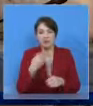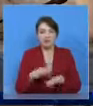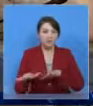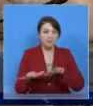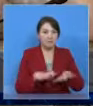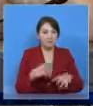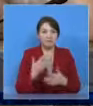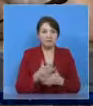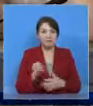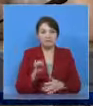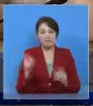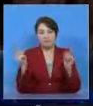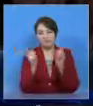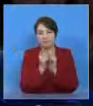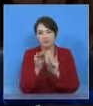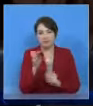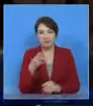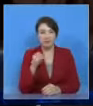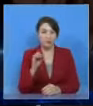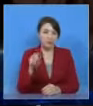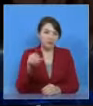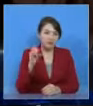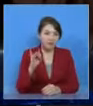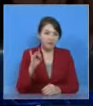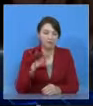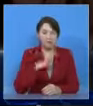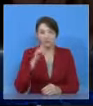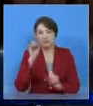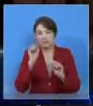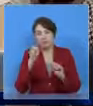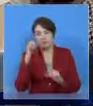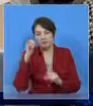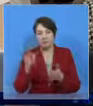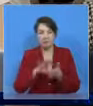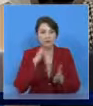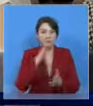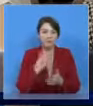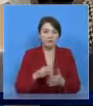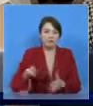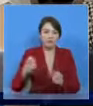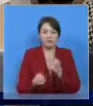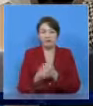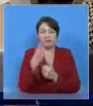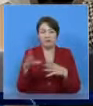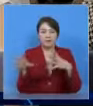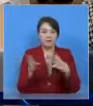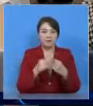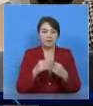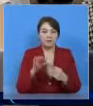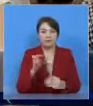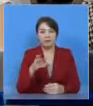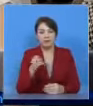мероприятие предусматривала формат встреч битуси ege1 сомневаться что уже в скором времени в регионе появится совместно с итальянскими